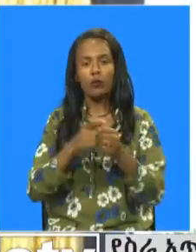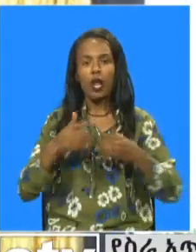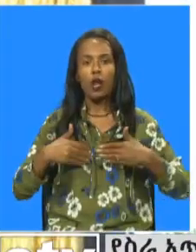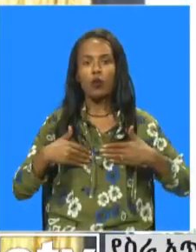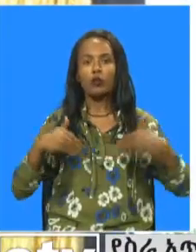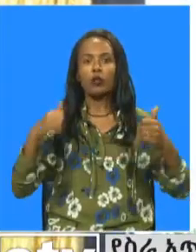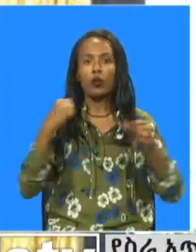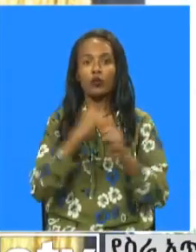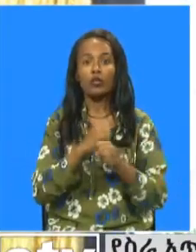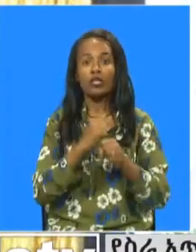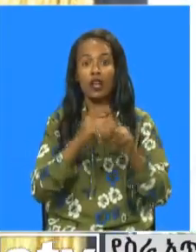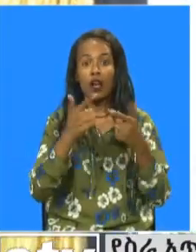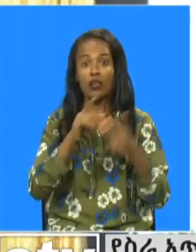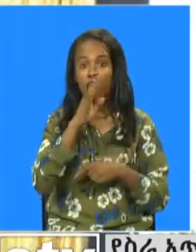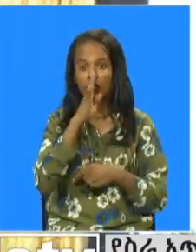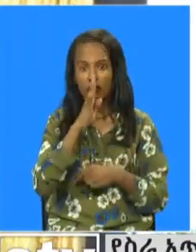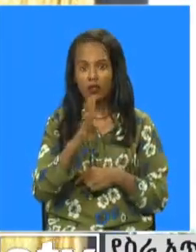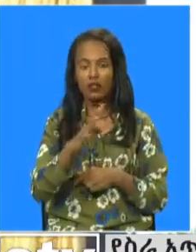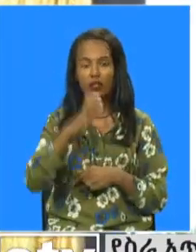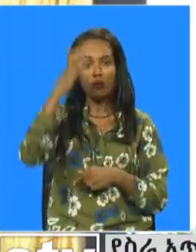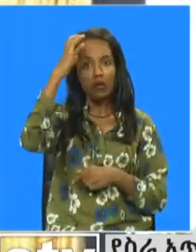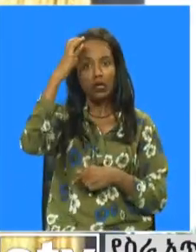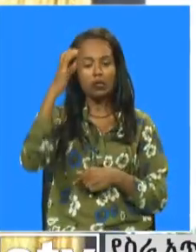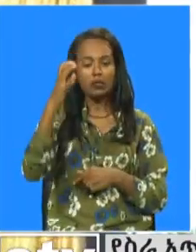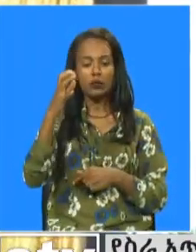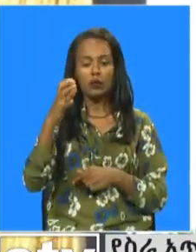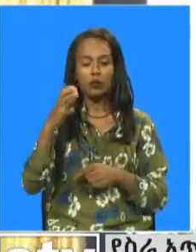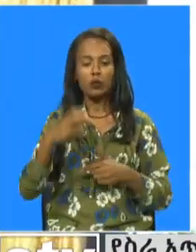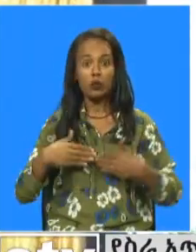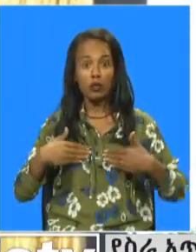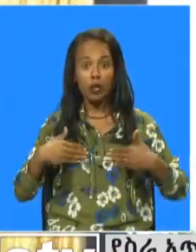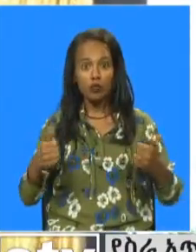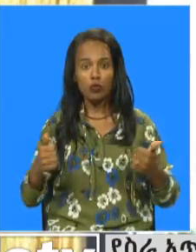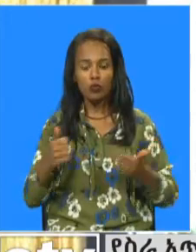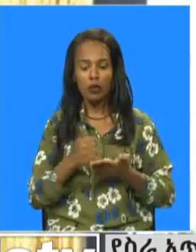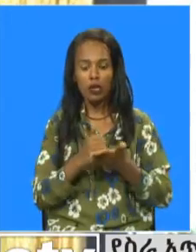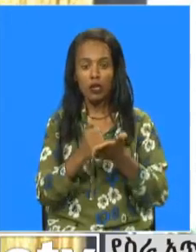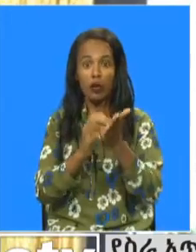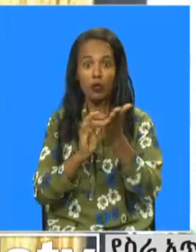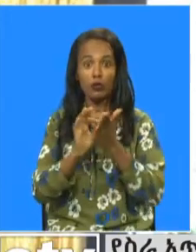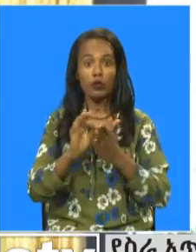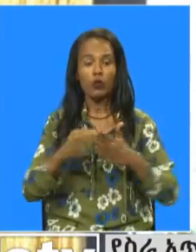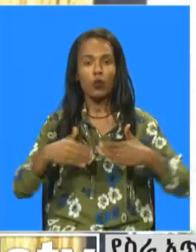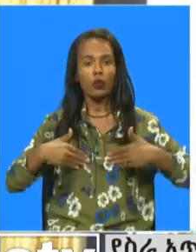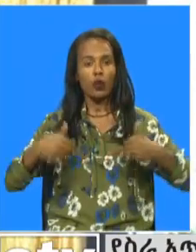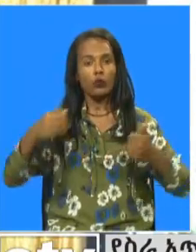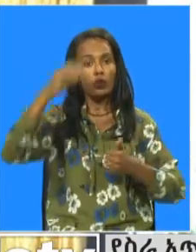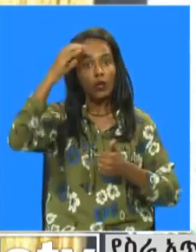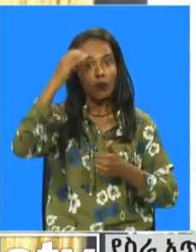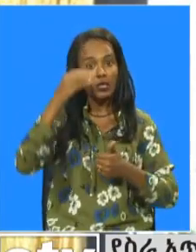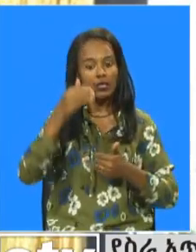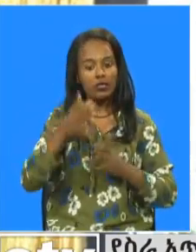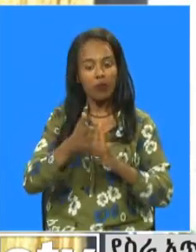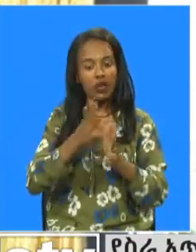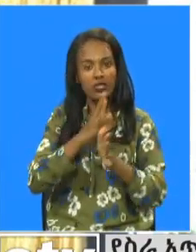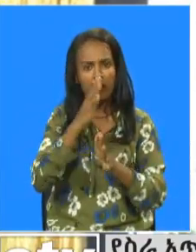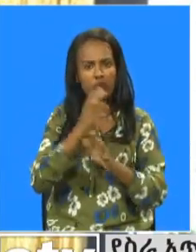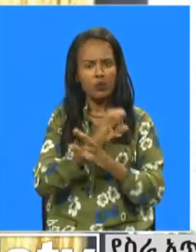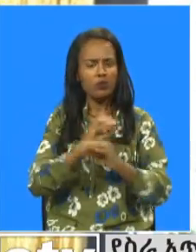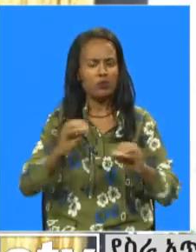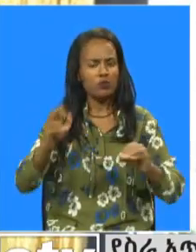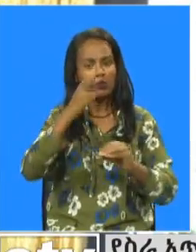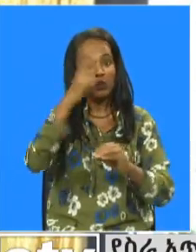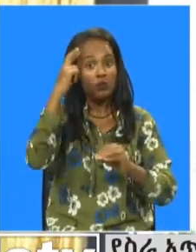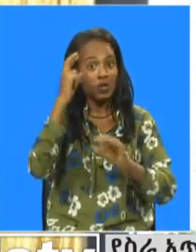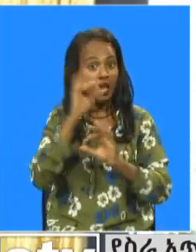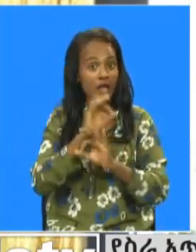ለወጣቱ የስራ እድል እንዲፈጥር መንግስት ወጣቱን በበረዳ ቁጥር ወጣቱም ደግሞ ከመንግስቱ ዓለም የማይሰለፍበት ምንም አይነት